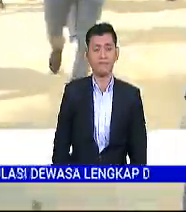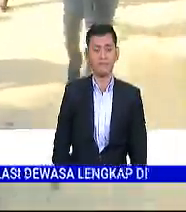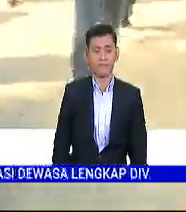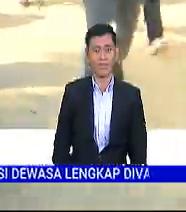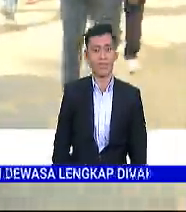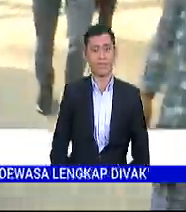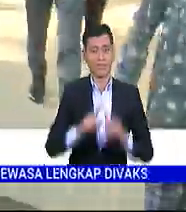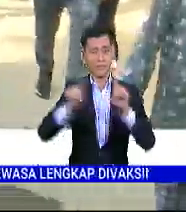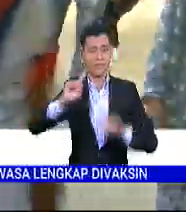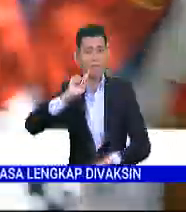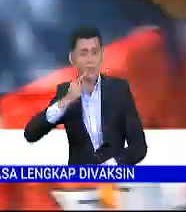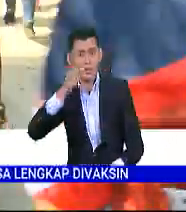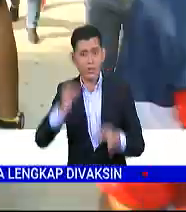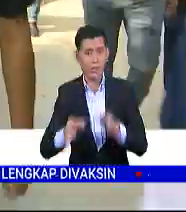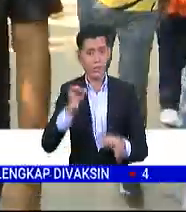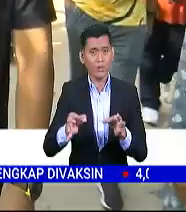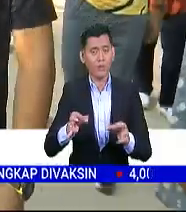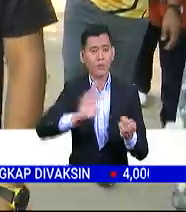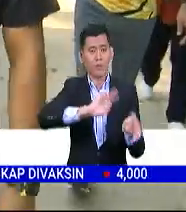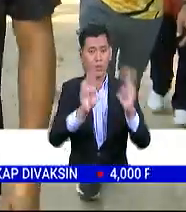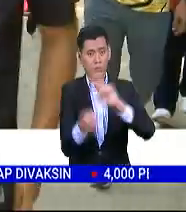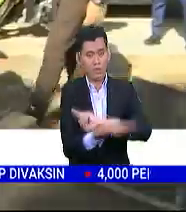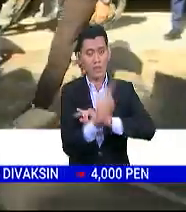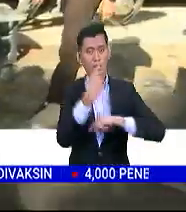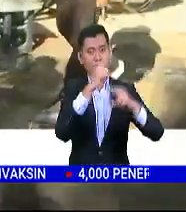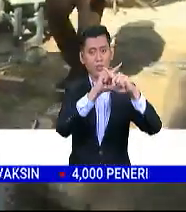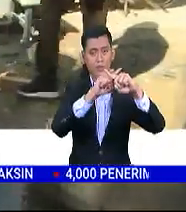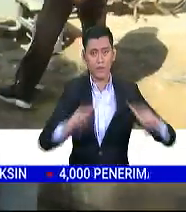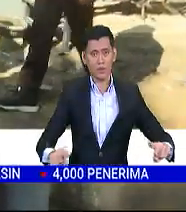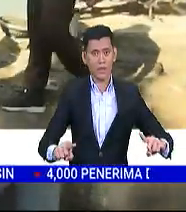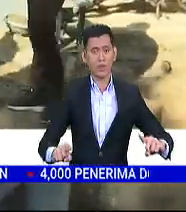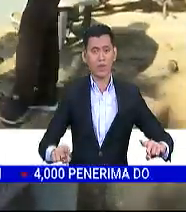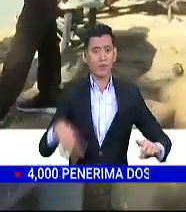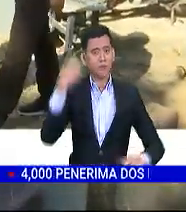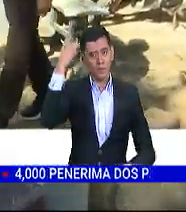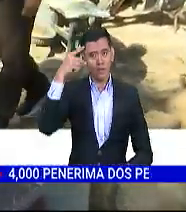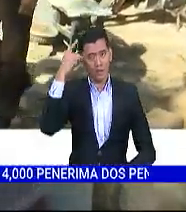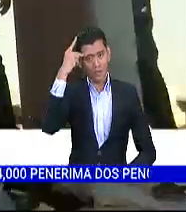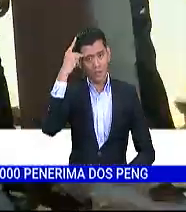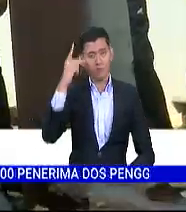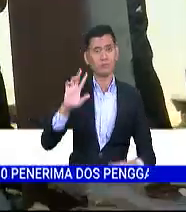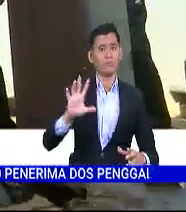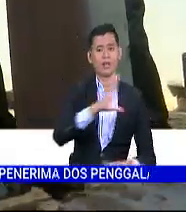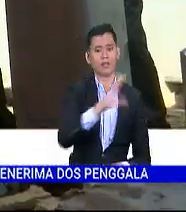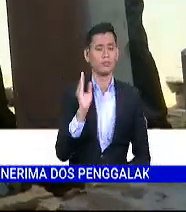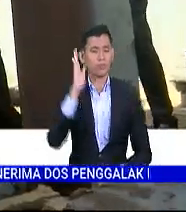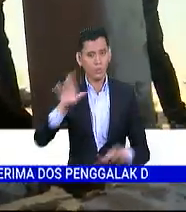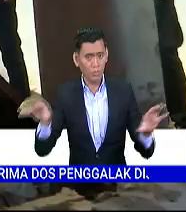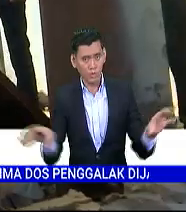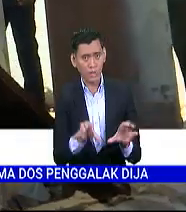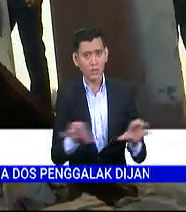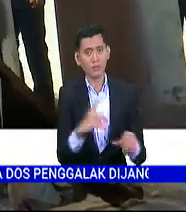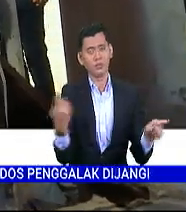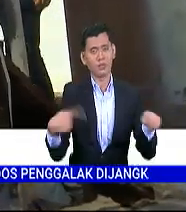Beliau namun menegaskan sekiranya pembubaran berlaku, parti itu akan mengambil bahagian seperti biasa. Datuk Seri Ahmad Faizal berkata demikian